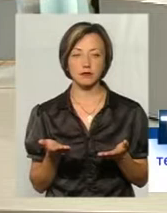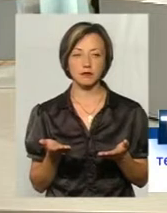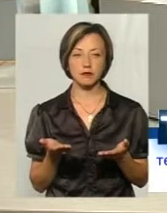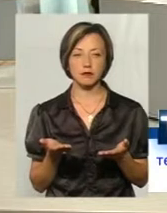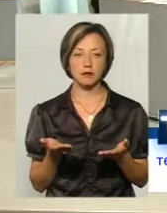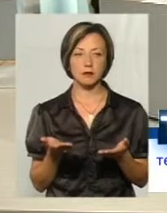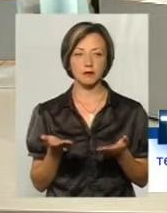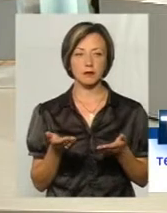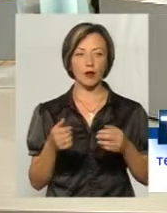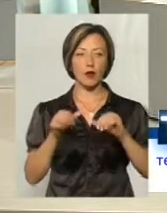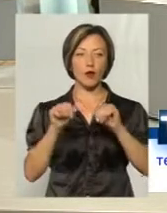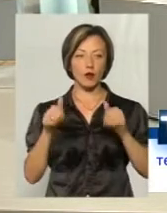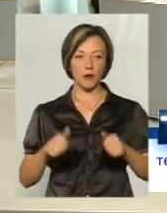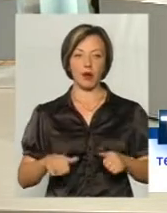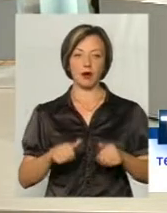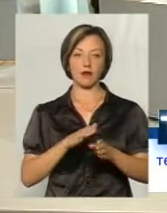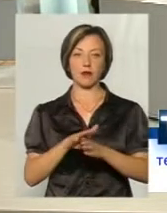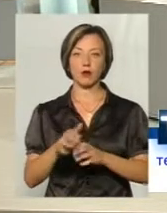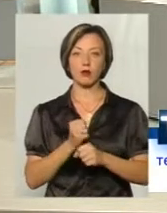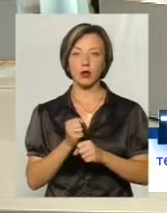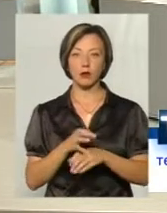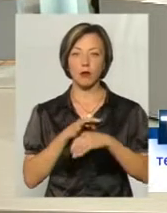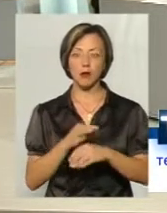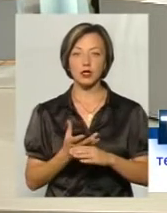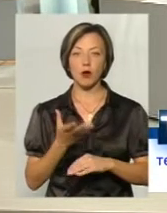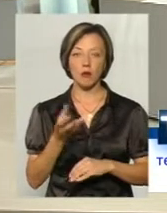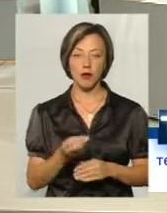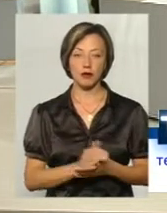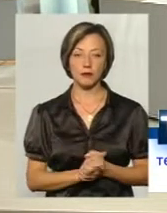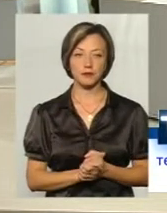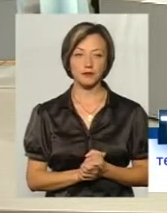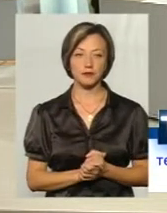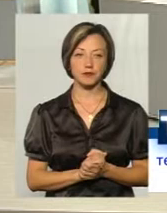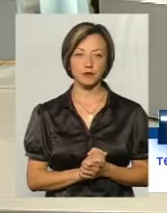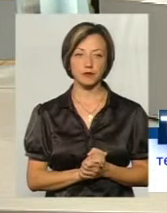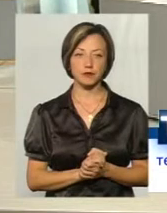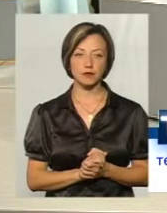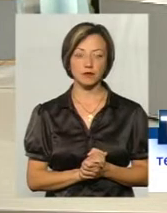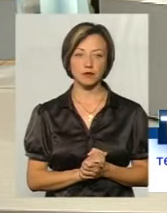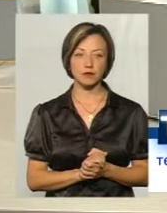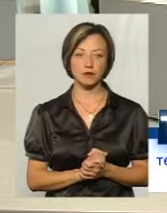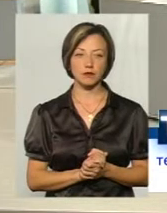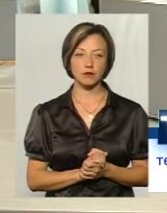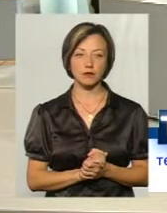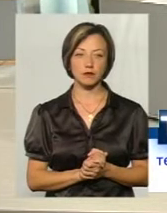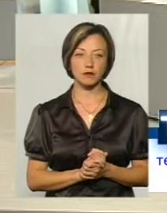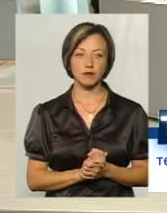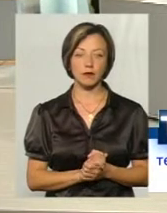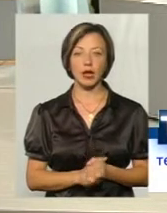значить, оформляються виконані роботи і проводиться оплата. Значить, в них, по